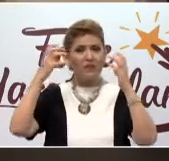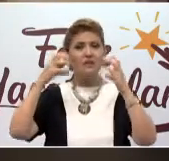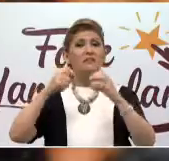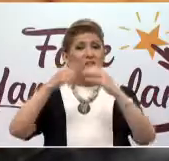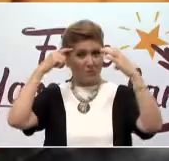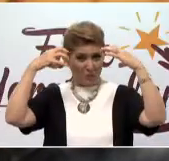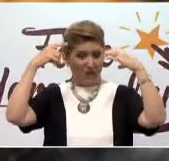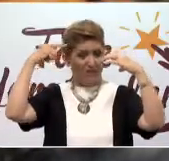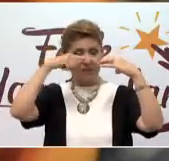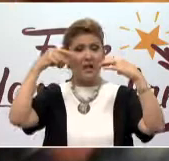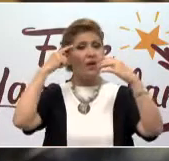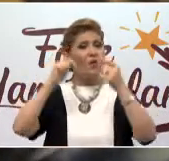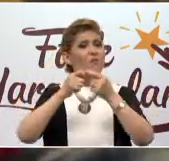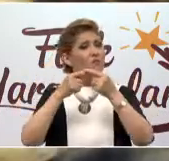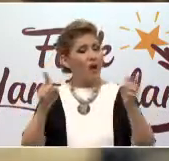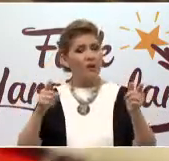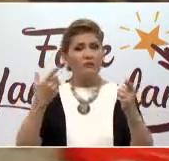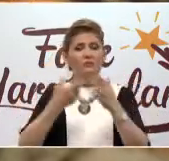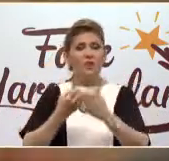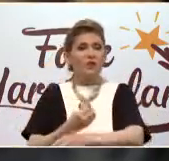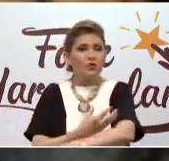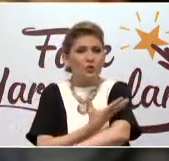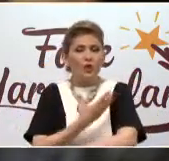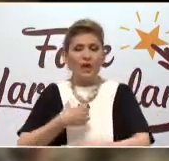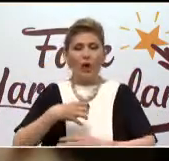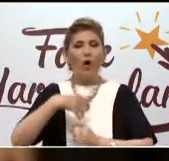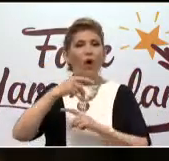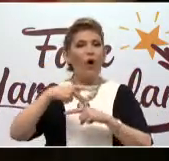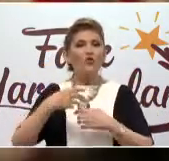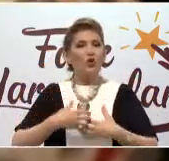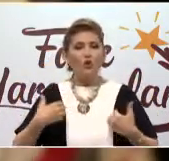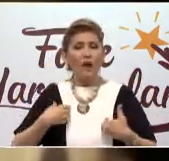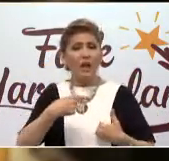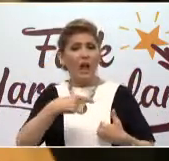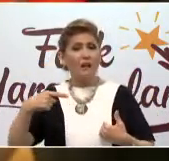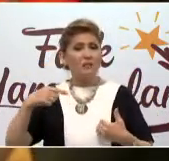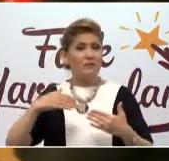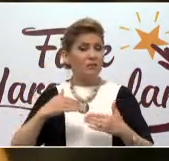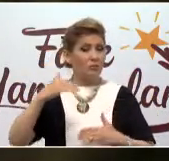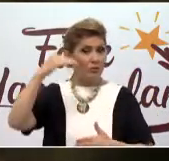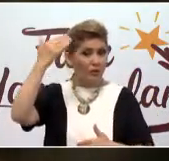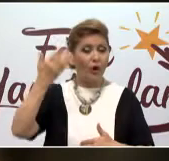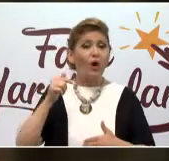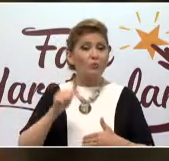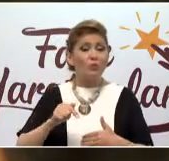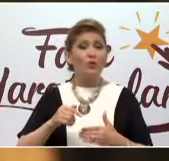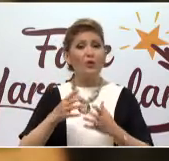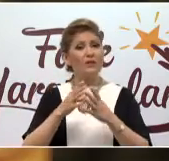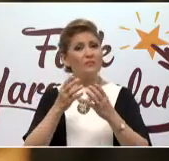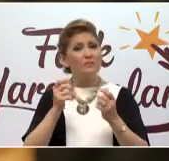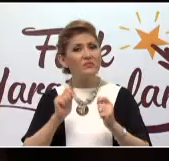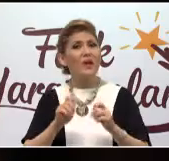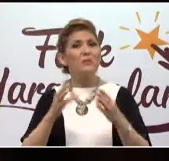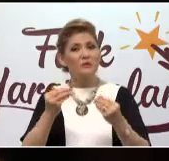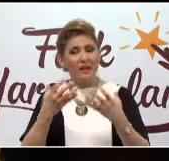farklılaşıyor. Artı ek olarak da duygusal ve özgüven eksikliğiyle büyüyorlar. Bunu ortadan kaldırılacak